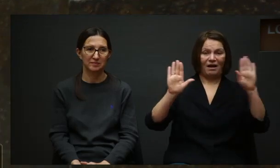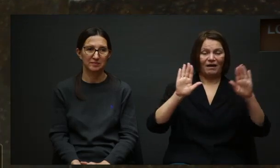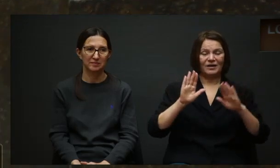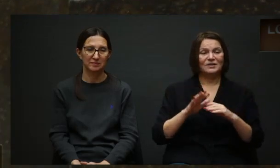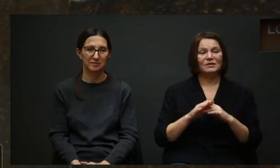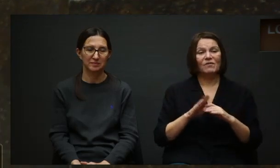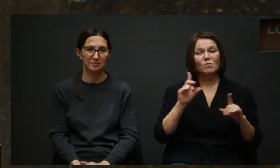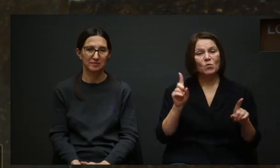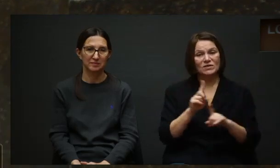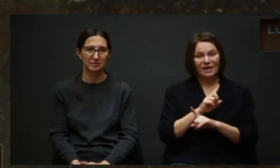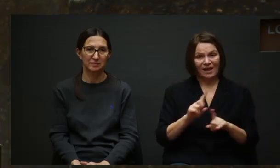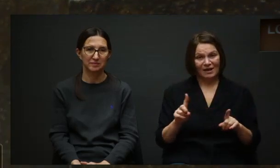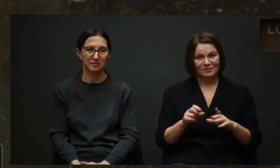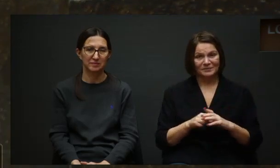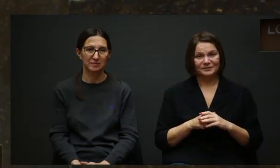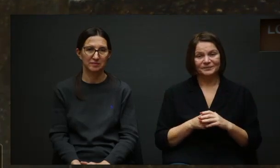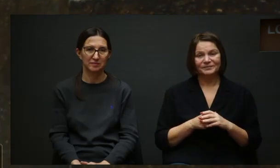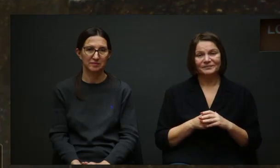музее и